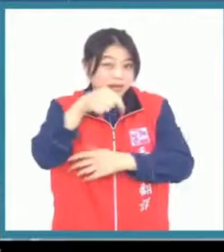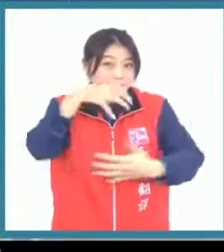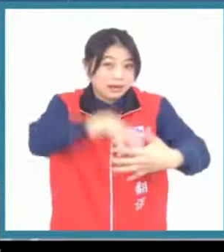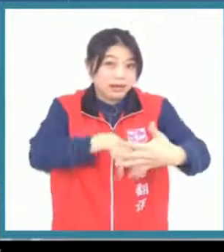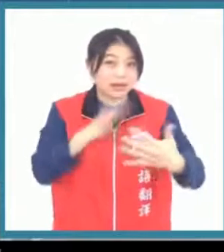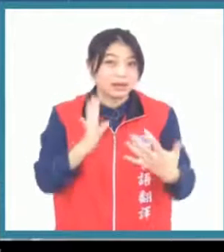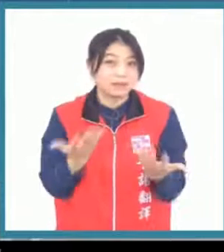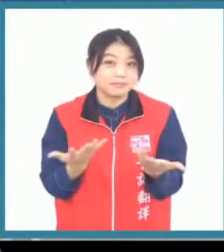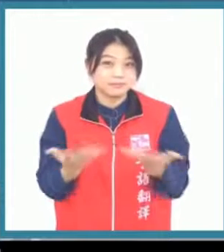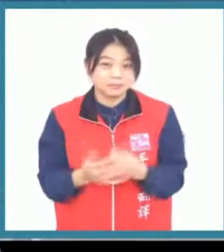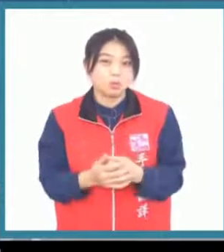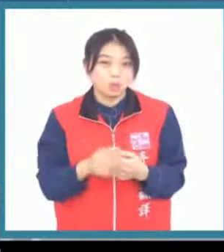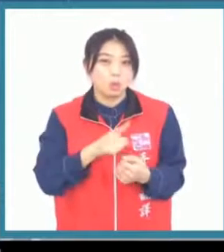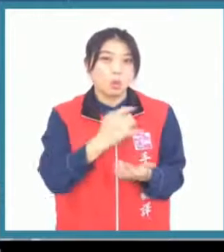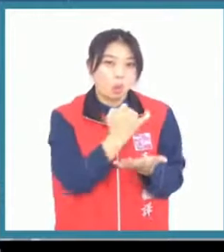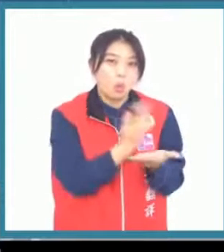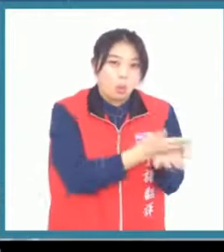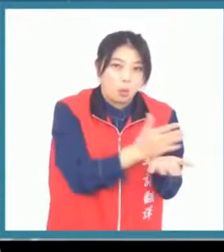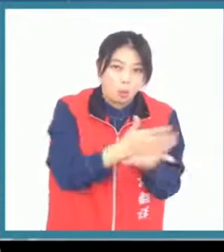的清消。